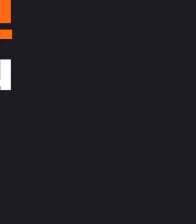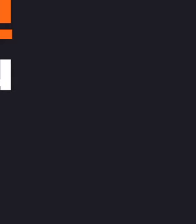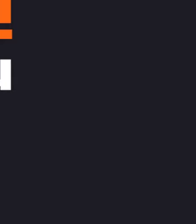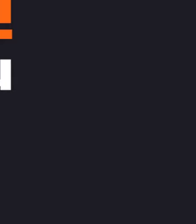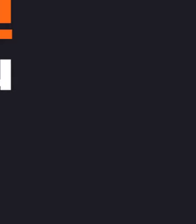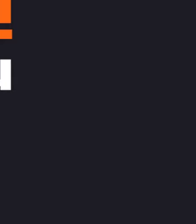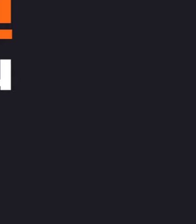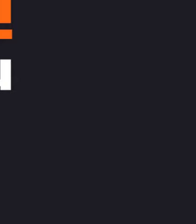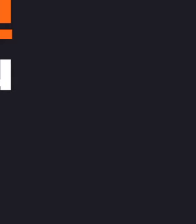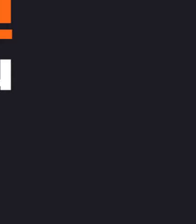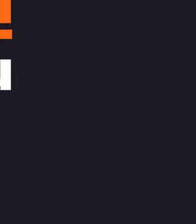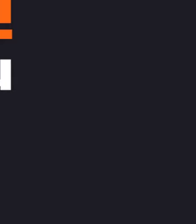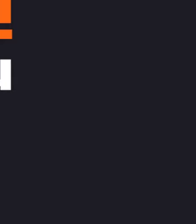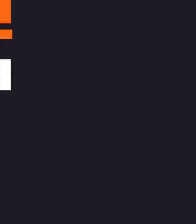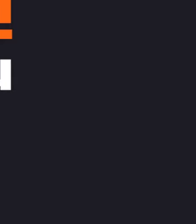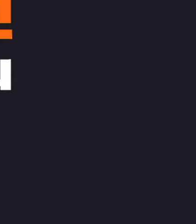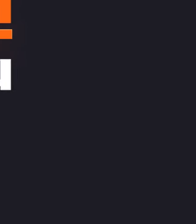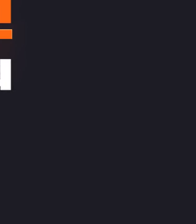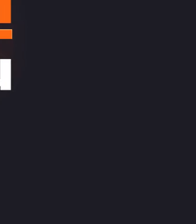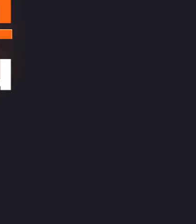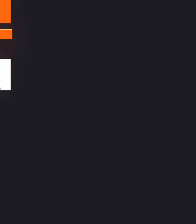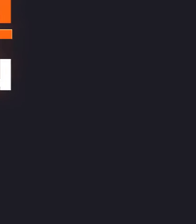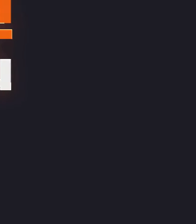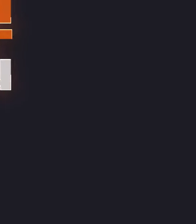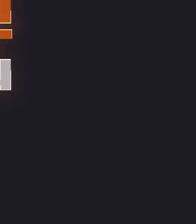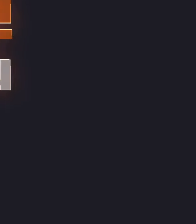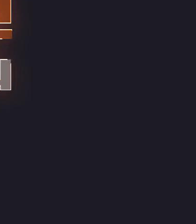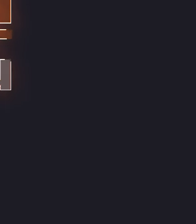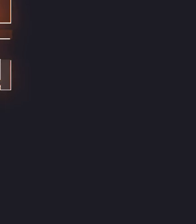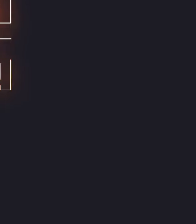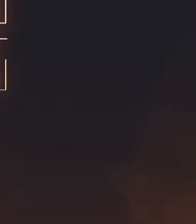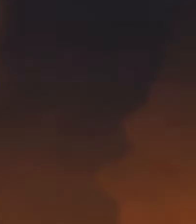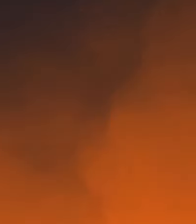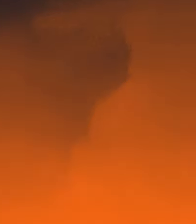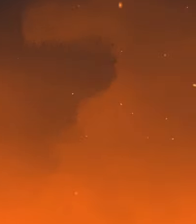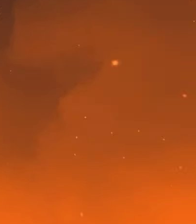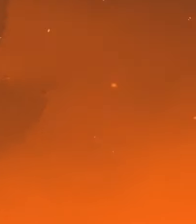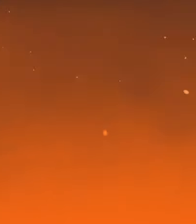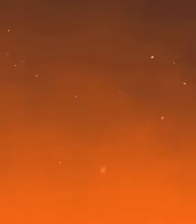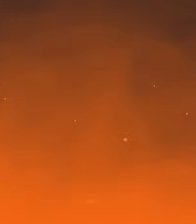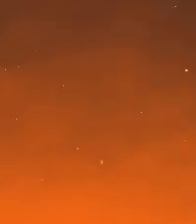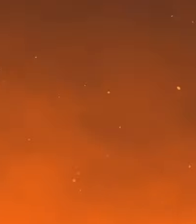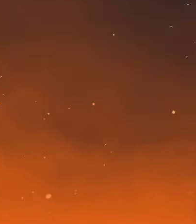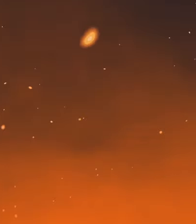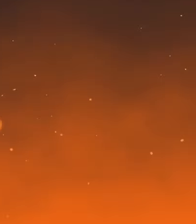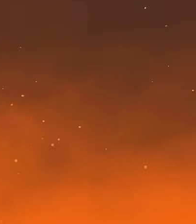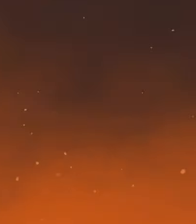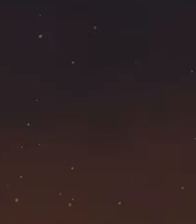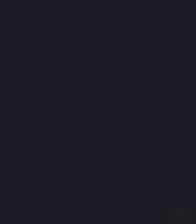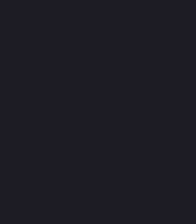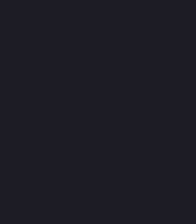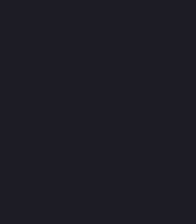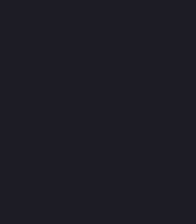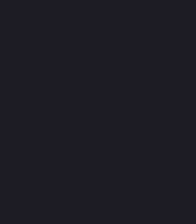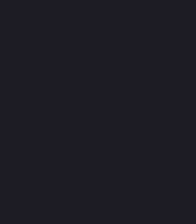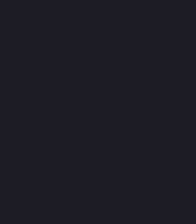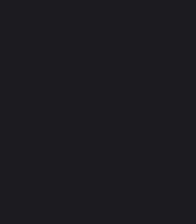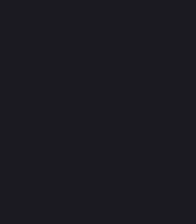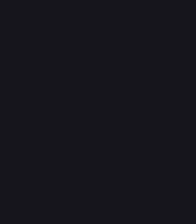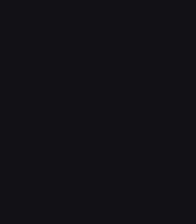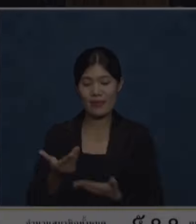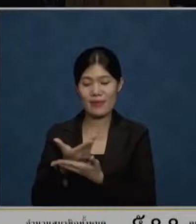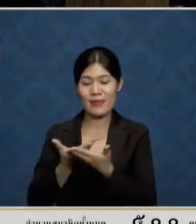เรียนท่านประธานที่เคารพครับผมศาสสวัคุ้มคงสมาชิกสภาผู้แทนราษฎรจังหวัดชลบุรีเขต 7พรรคก้าไกลครับขอร่วมอภิปายพระราชบัญญัติงบประมาณรายจ่ายประจำ